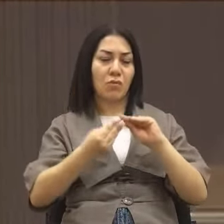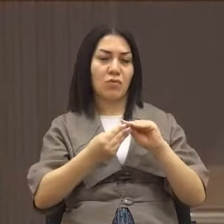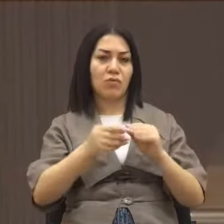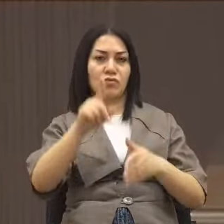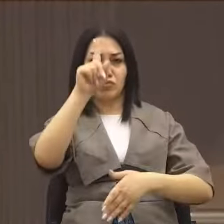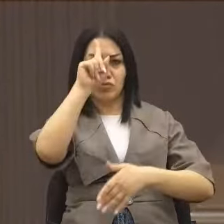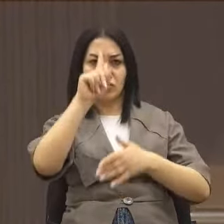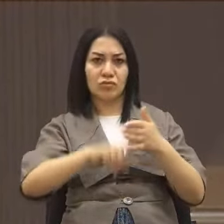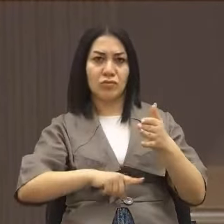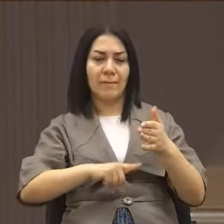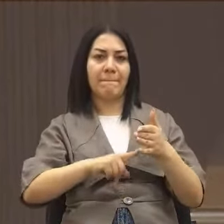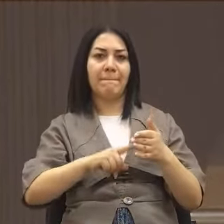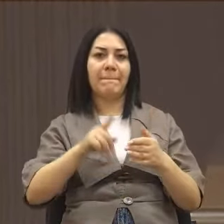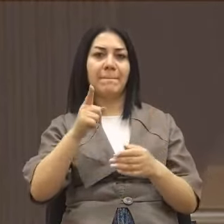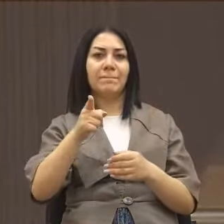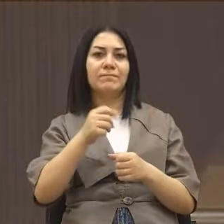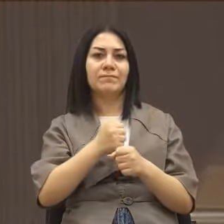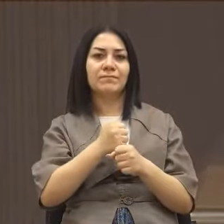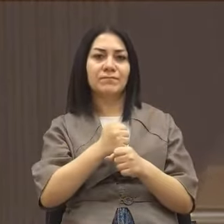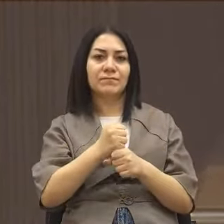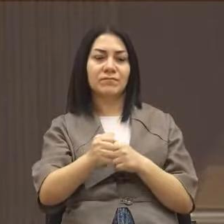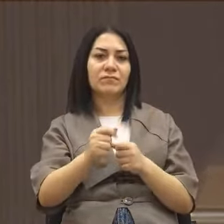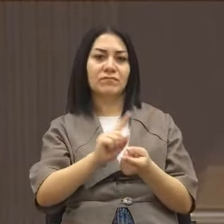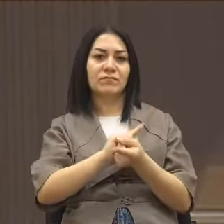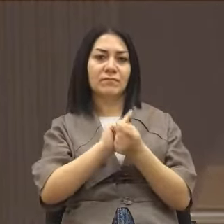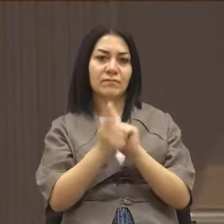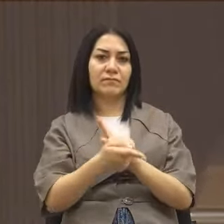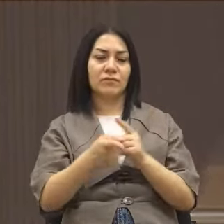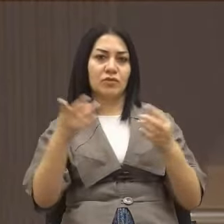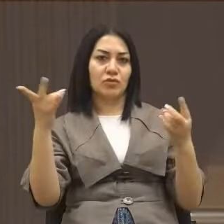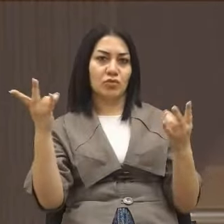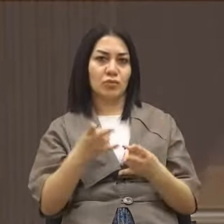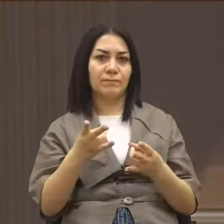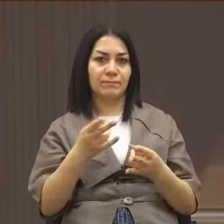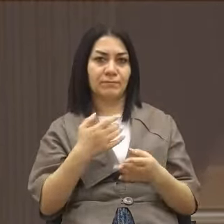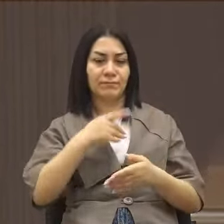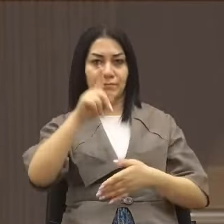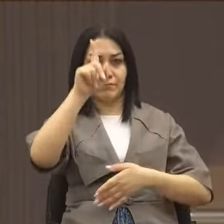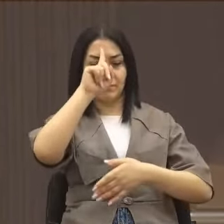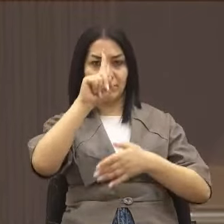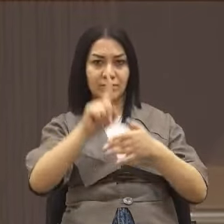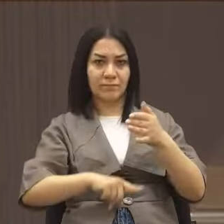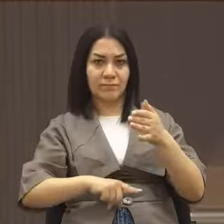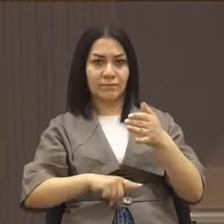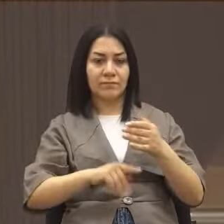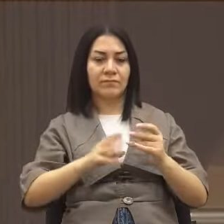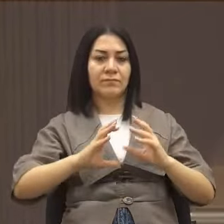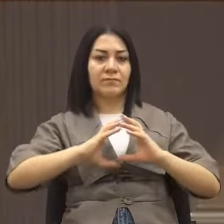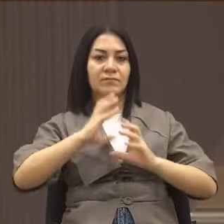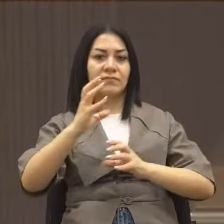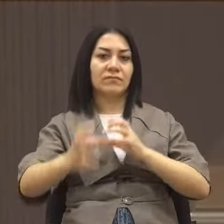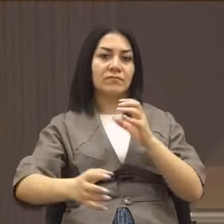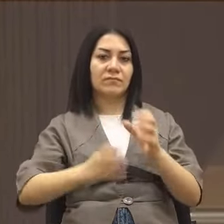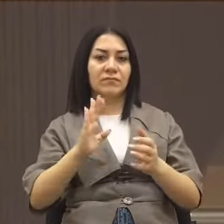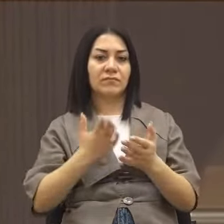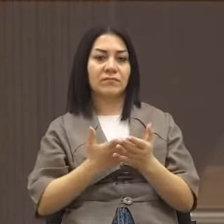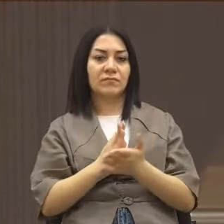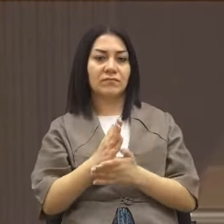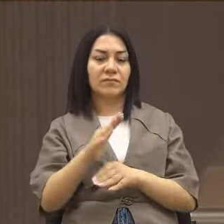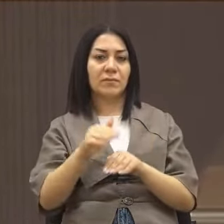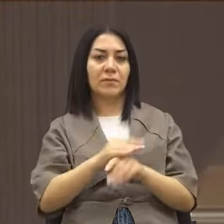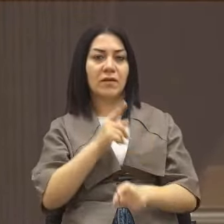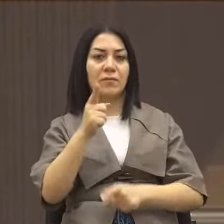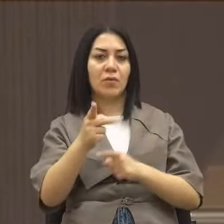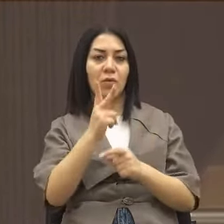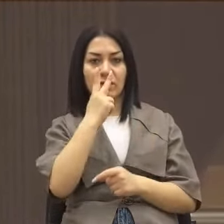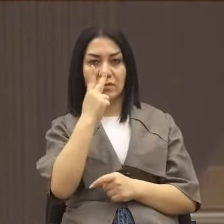չարուցող լյուստրացիայի անցկացման անհրաժեշտությանը։ Համոզված եմ, որ աշխարհակաղակական բարեփոխումները տեսնող